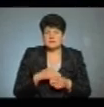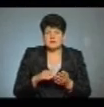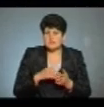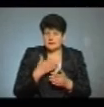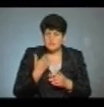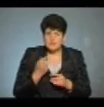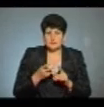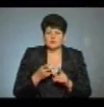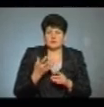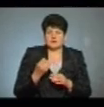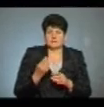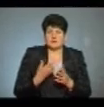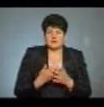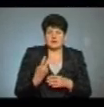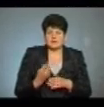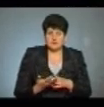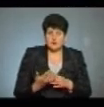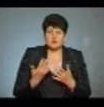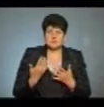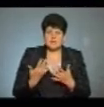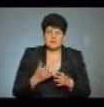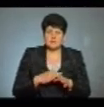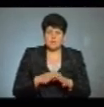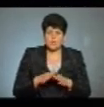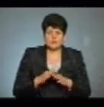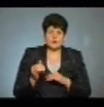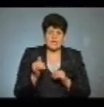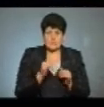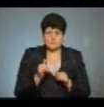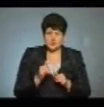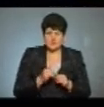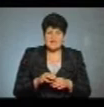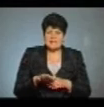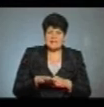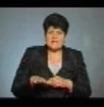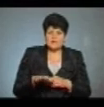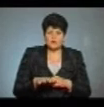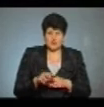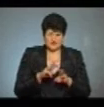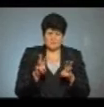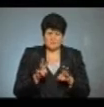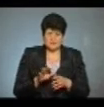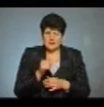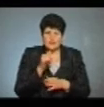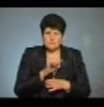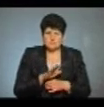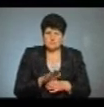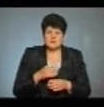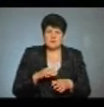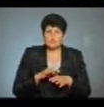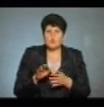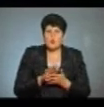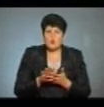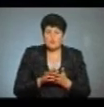день, можливо, 2. Оскільки повністю хімізування території неможливо, ми проводимо